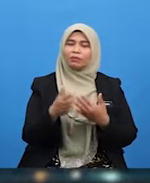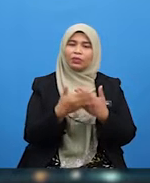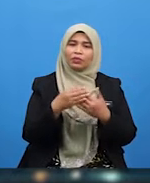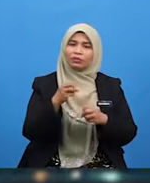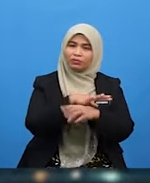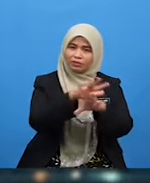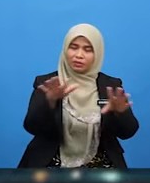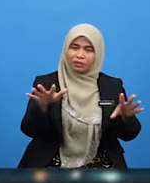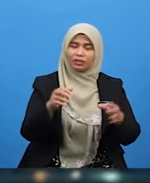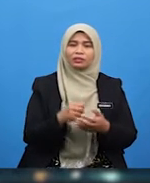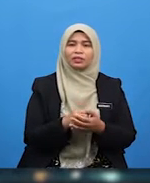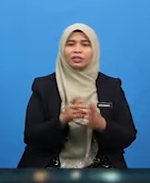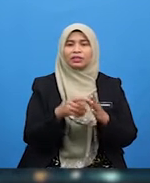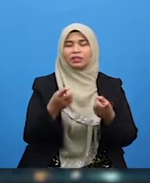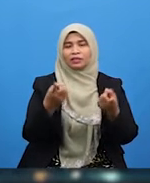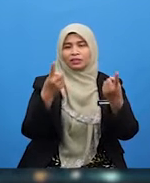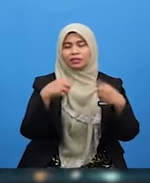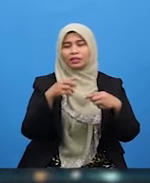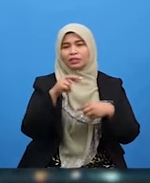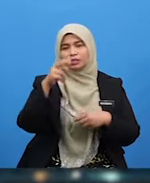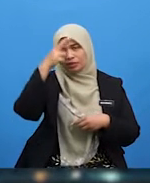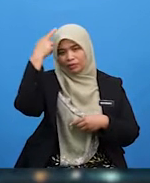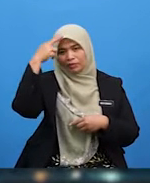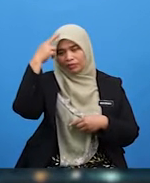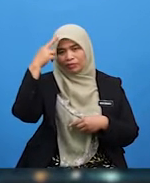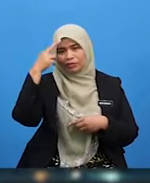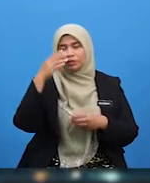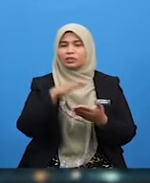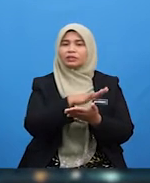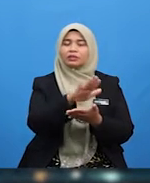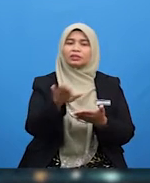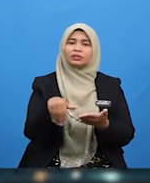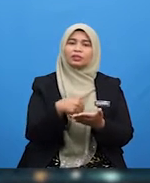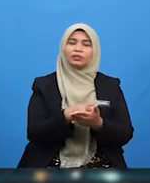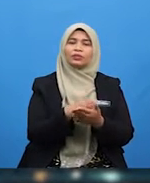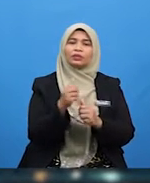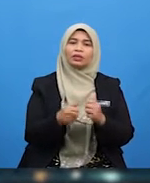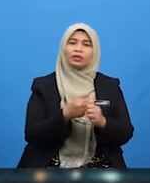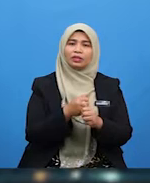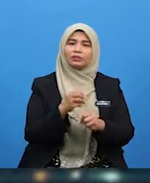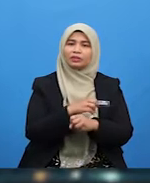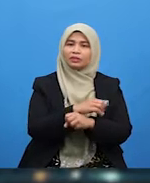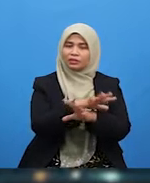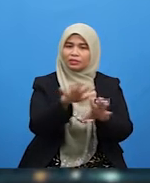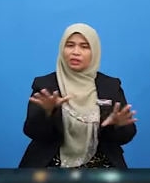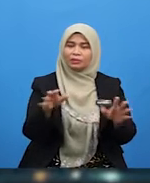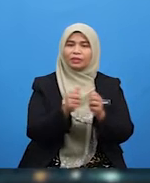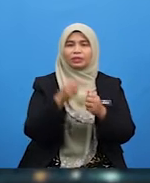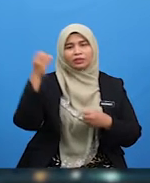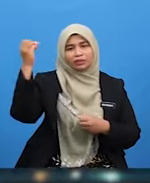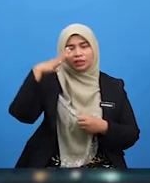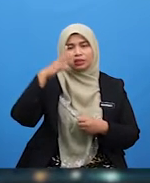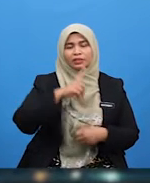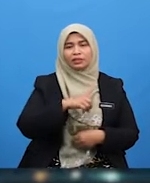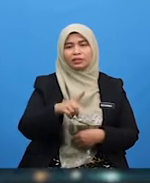itu, dengan kedatangan Rasulullah sallallahu alaihi wasallam, seluruh pelosok alam tersebar dengan cahaya